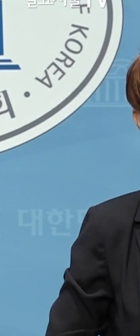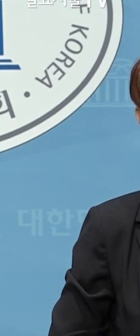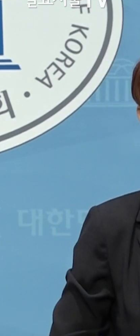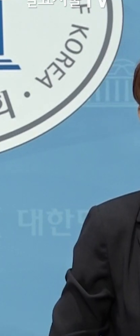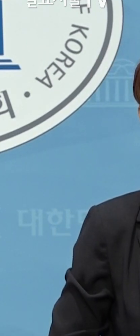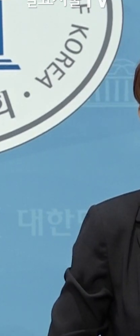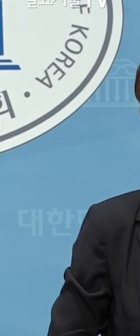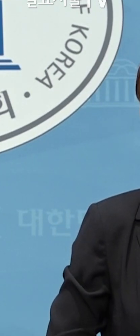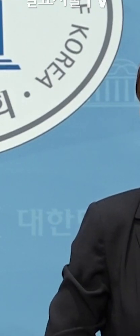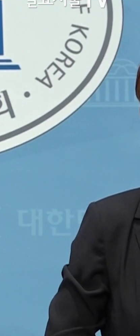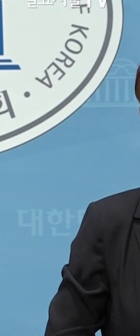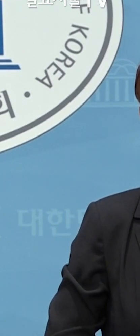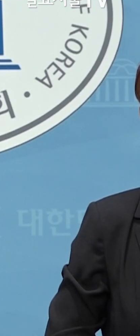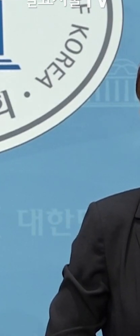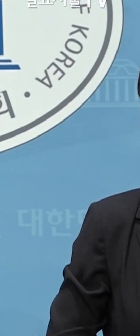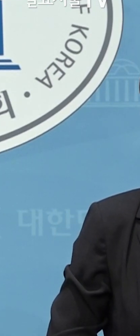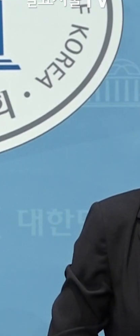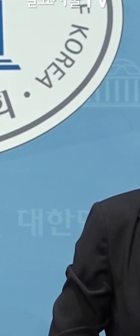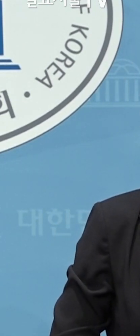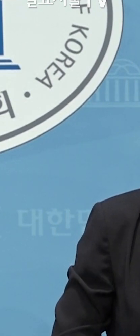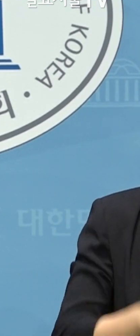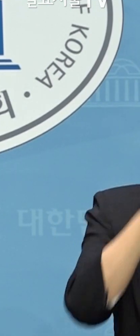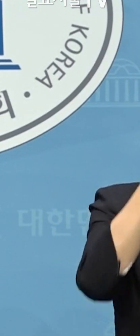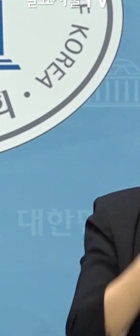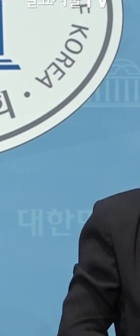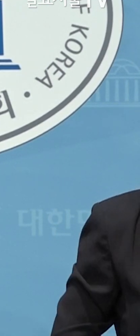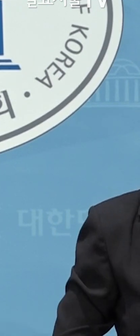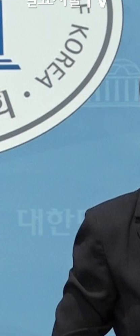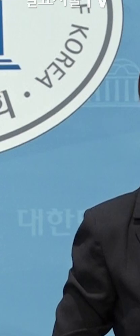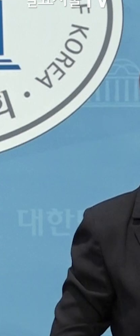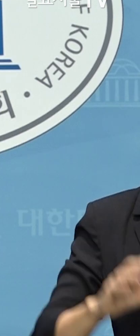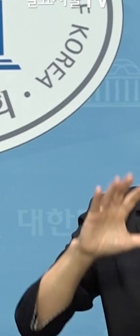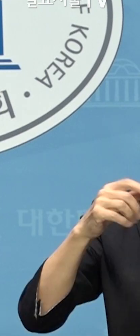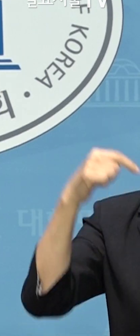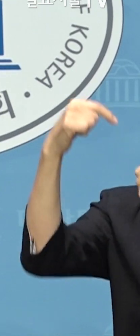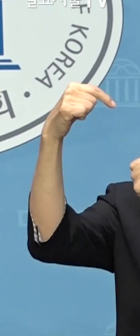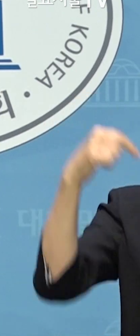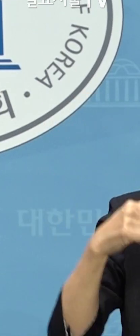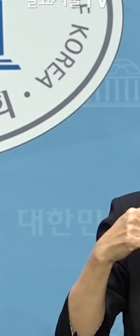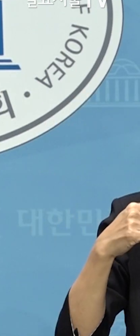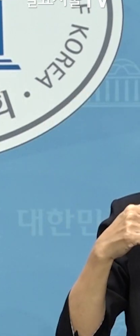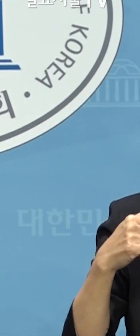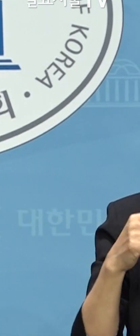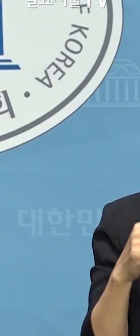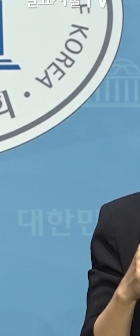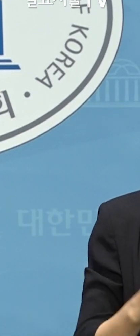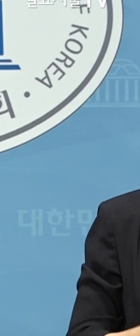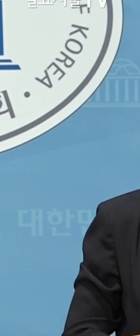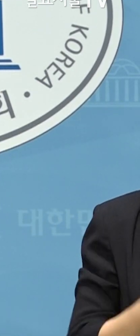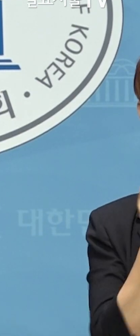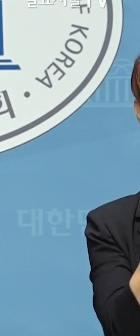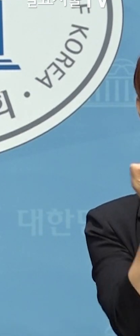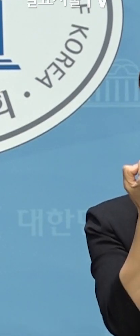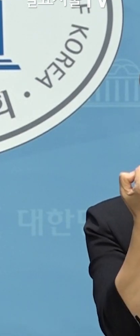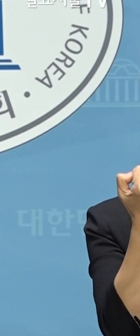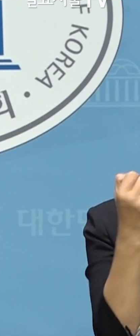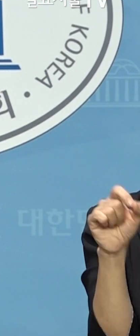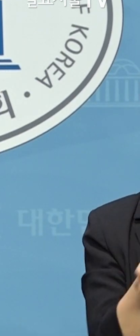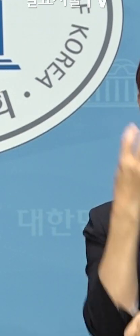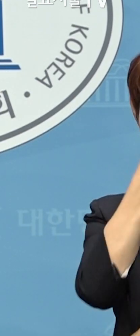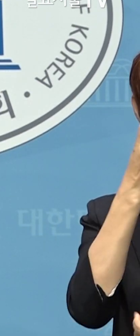않았습니다 특히 윤석열 대통령은 국민의 명령인 김건 여사 특검법